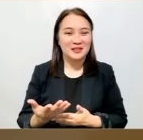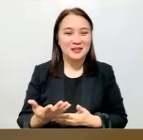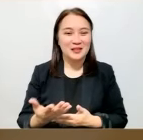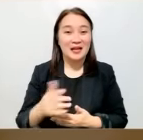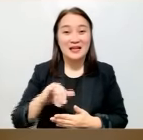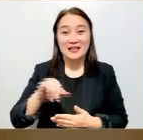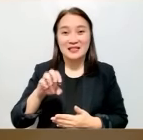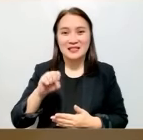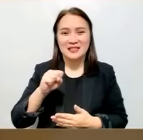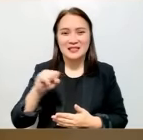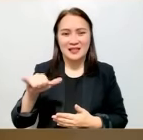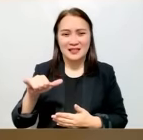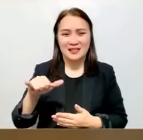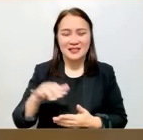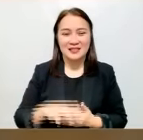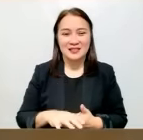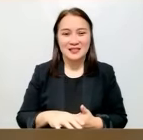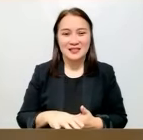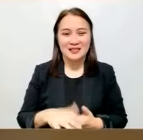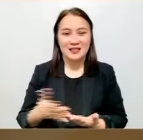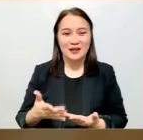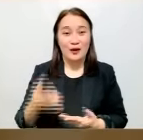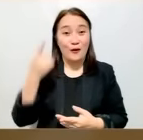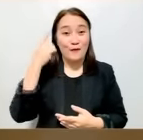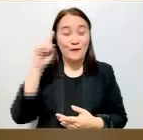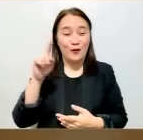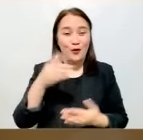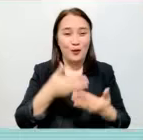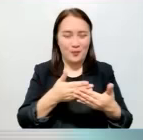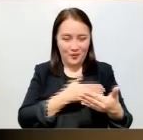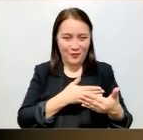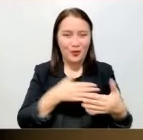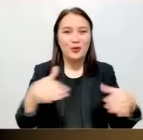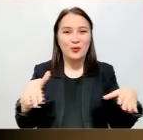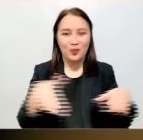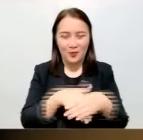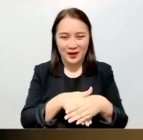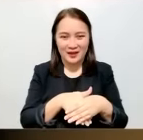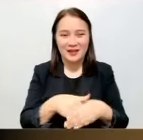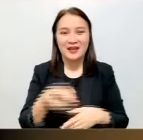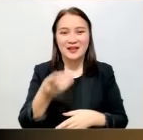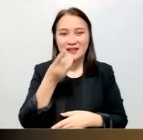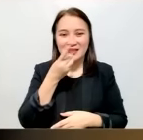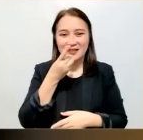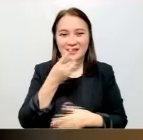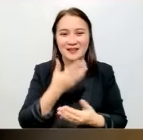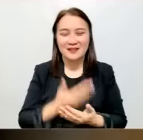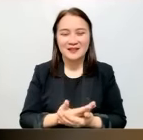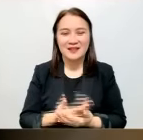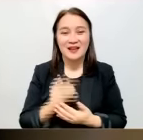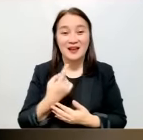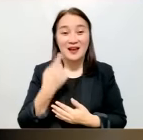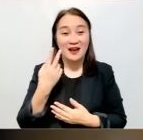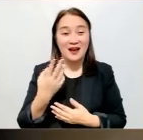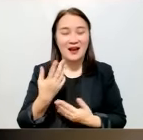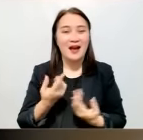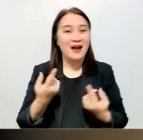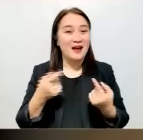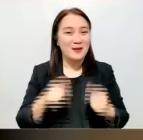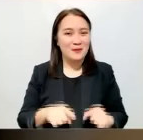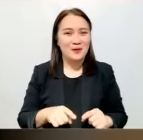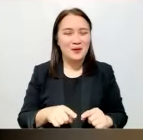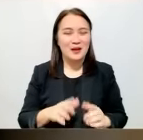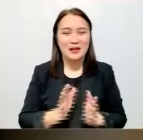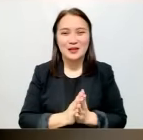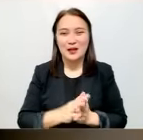Martin Bautista gown para sa kanyang pre-wedding dinner. Nagbigay ng hint noon si Jesse na magaganap ang dream church wedding